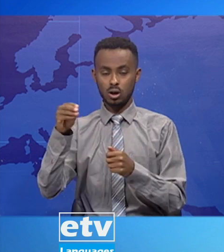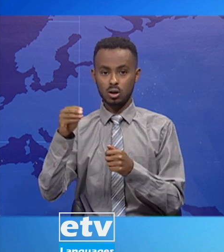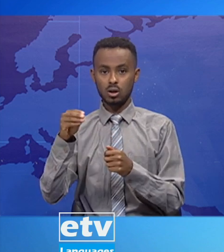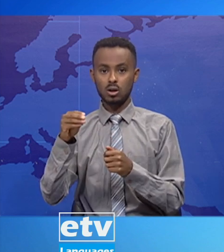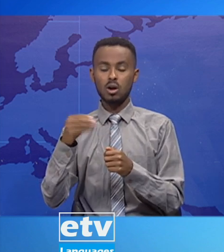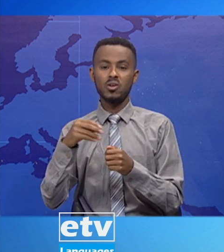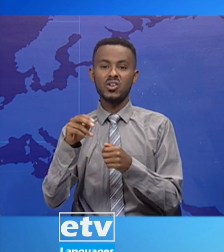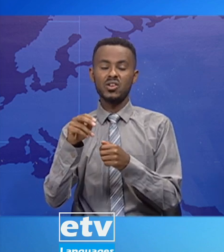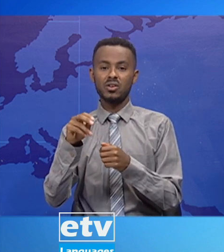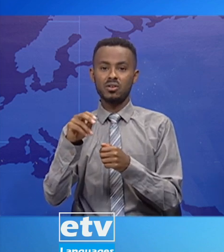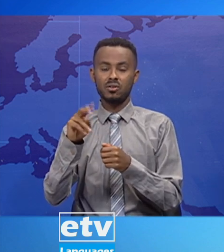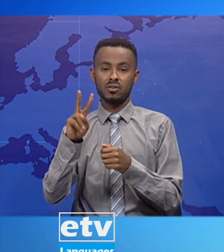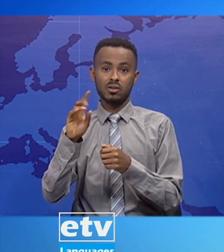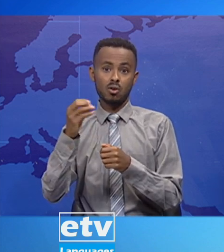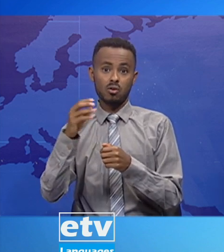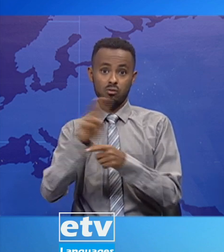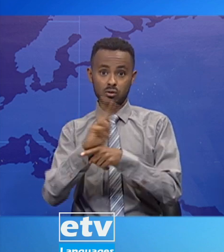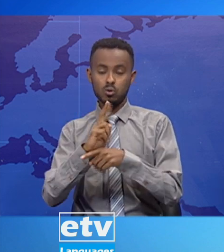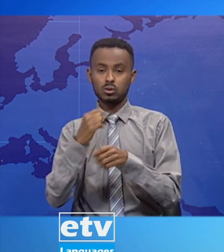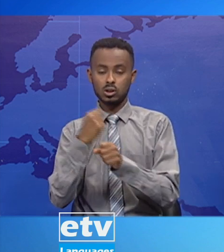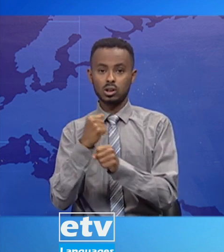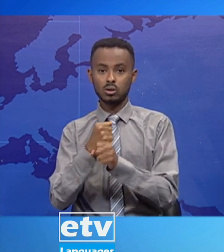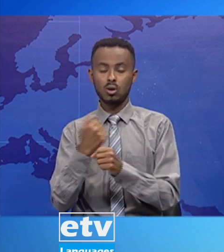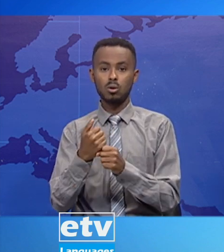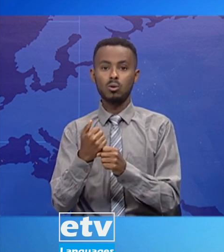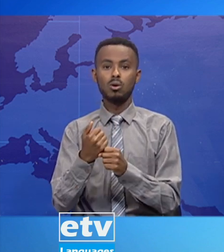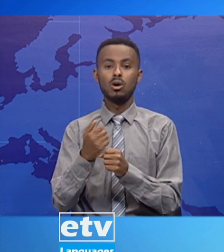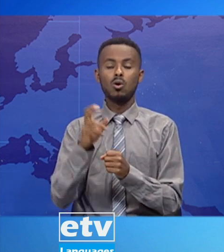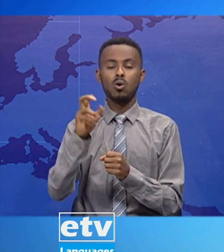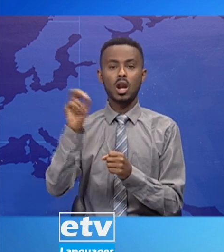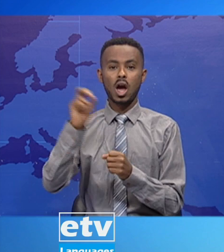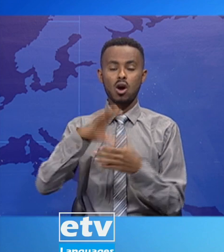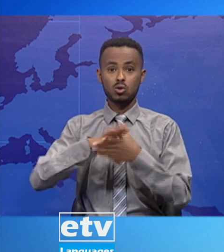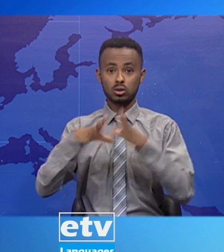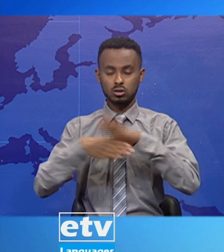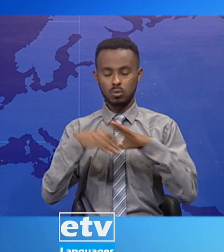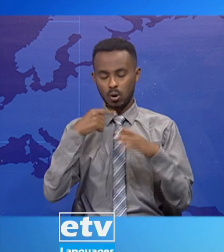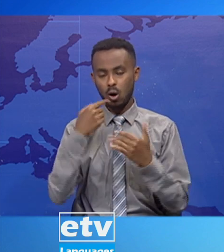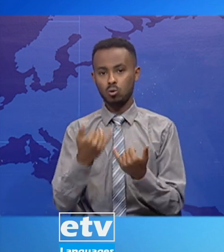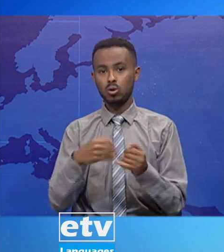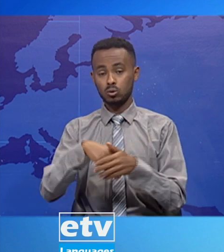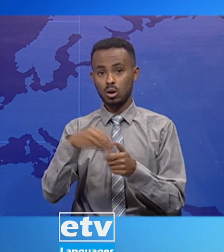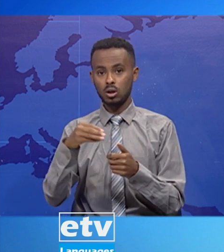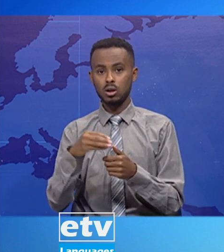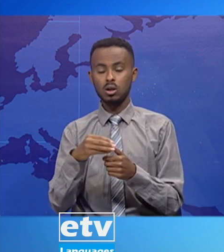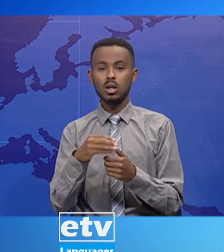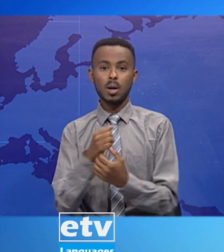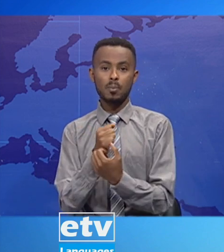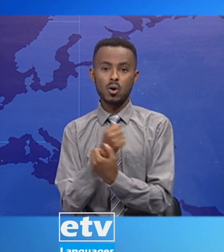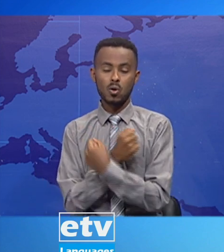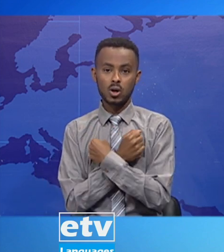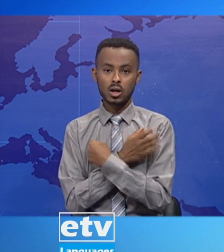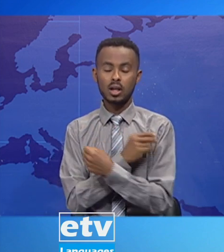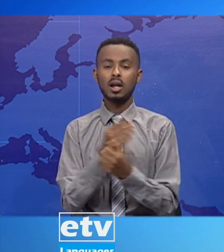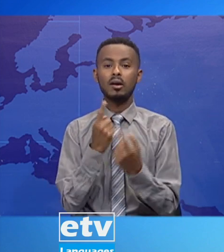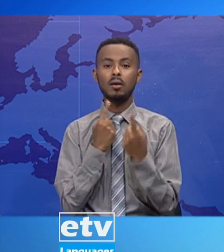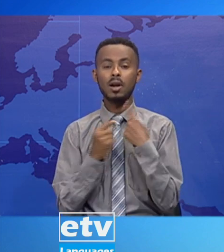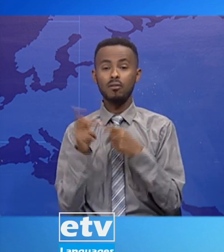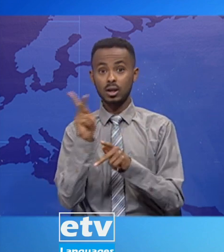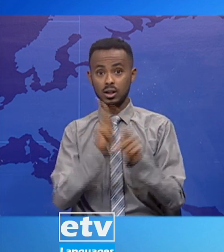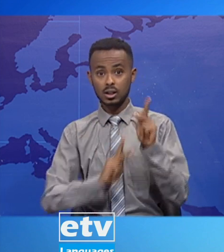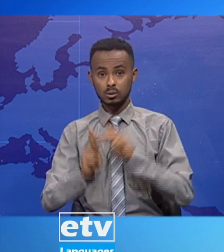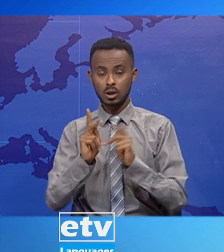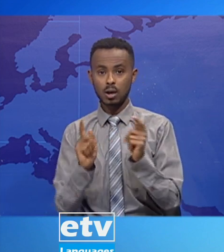ቪዲዮ ክሊፖችም ተሰርተዋል። አሁን ወለላው ጎጃም የሚለው በቅርብ ወጥቷል። እንግዲህ ከሚወደኝና ከሚናፍቀኝ ህዝብ